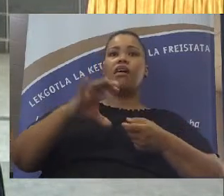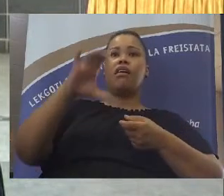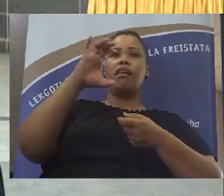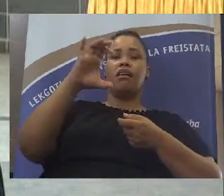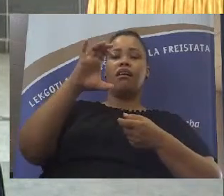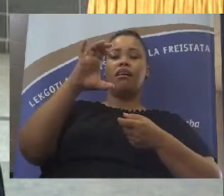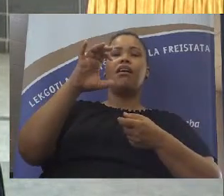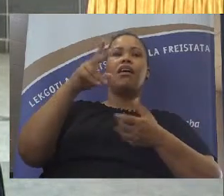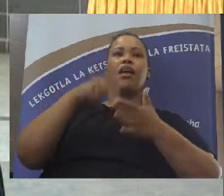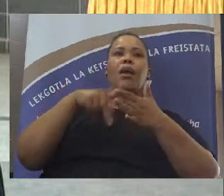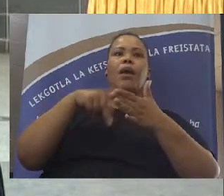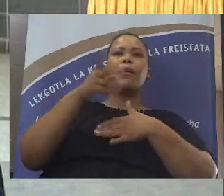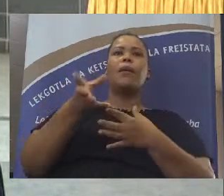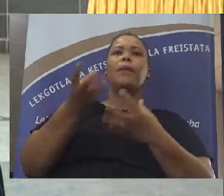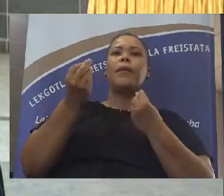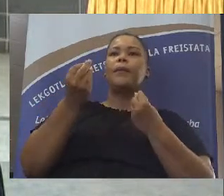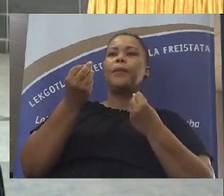project.